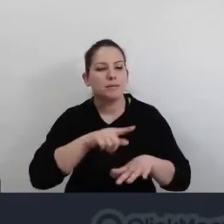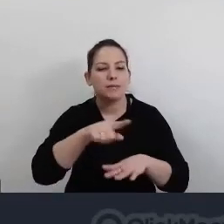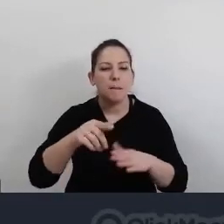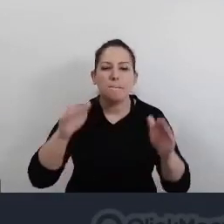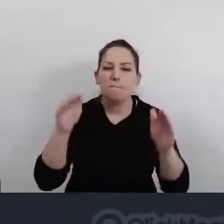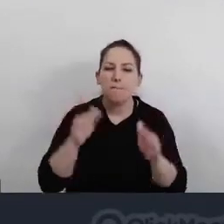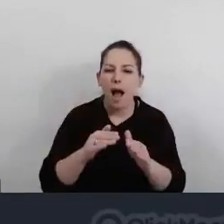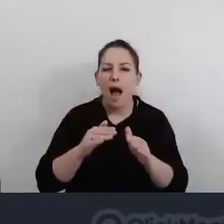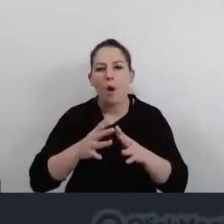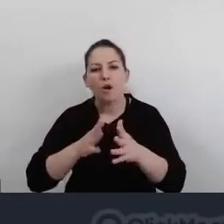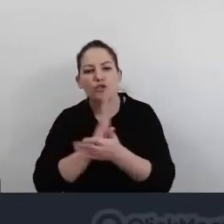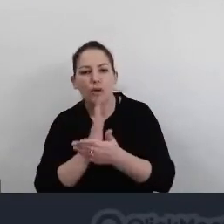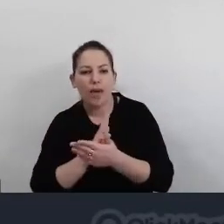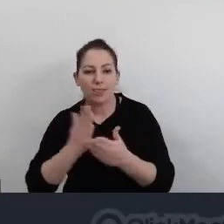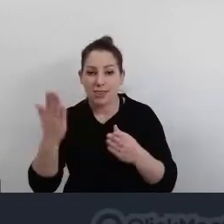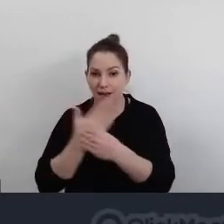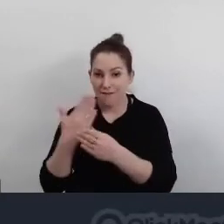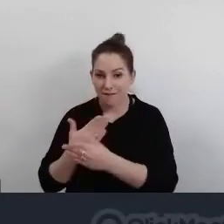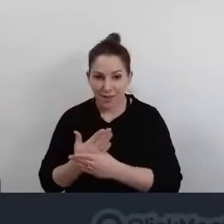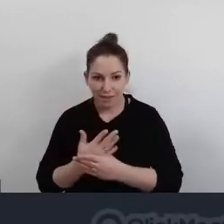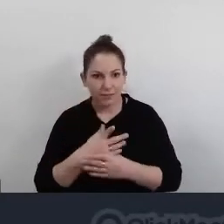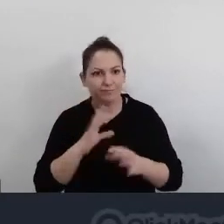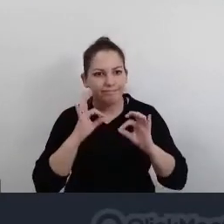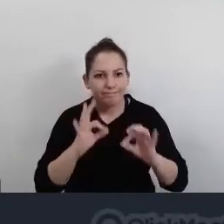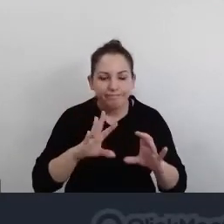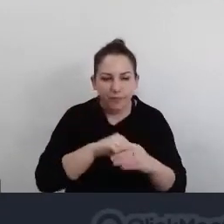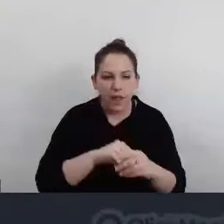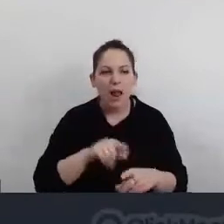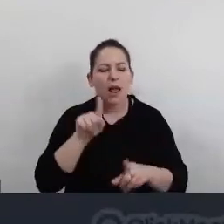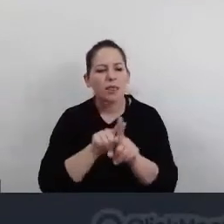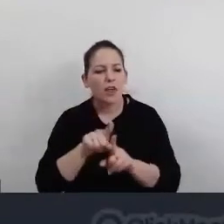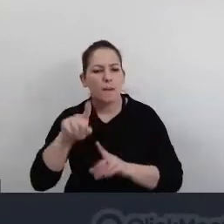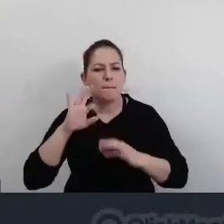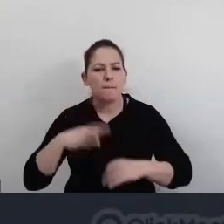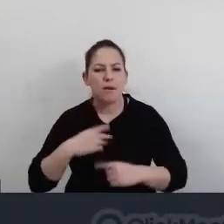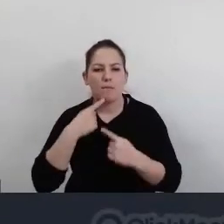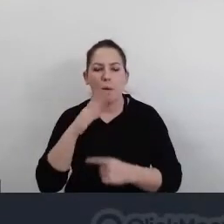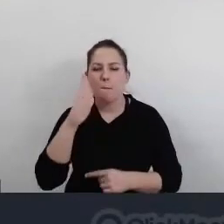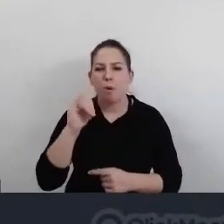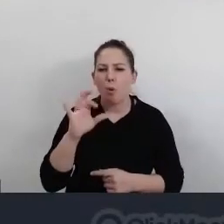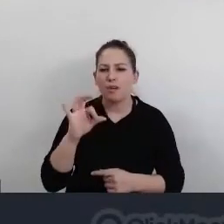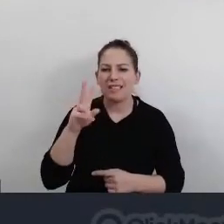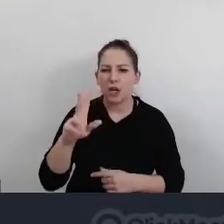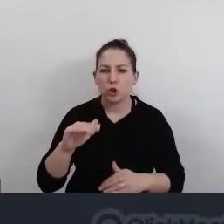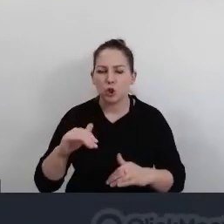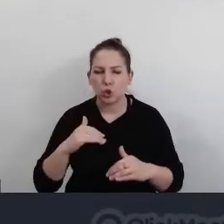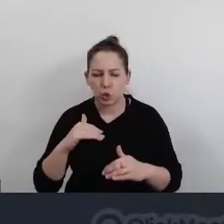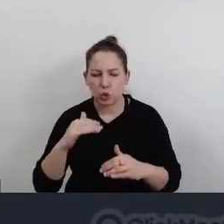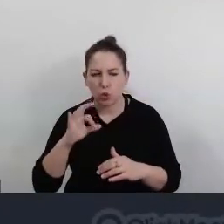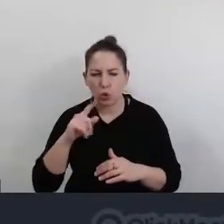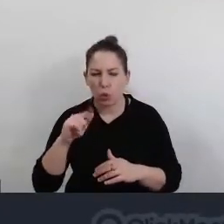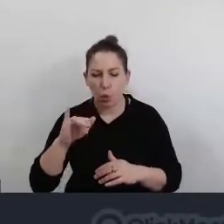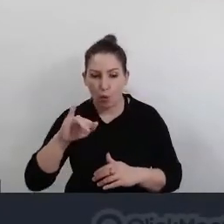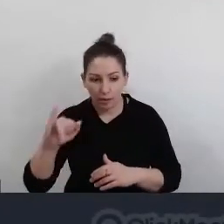przedsiębiorcy, a jednocześnie wymienił pan Busko-Zdrój jako miejsce, do